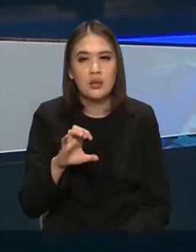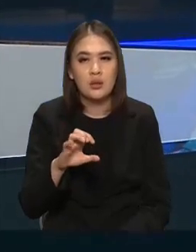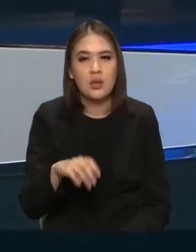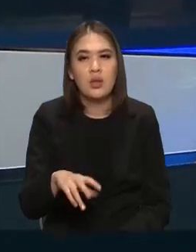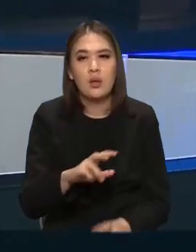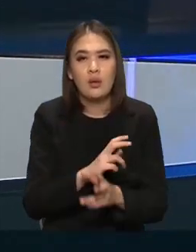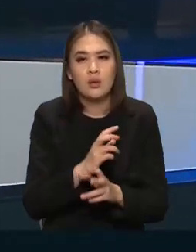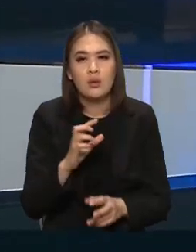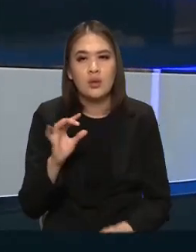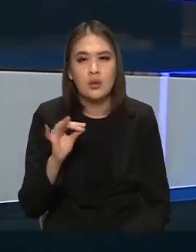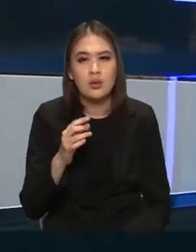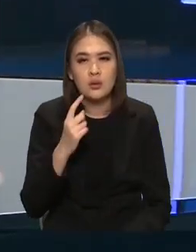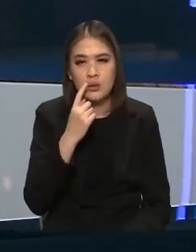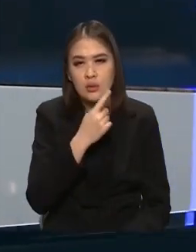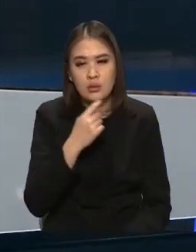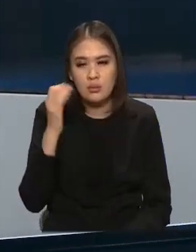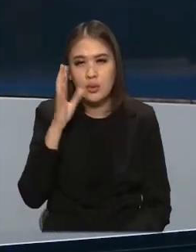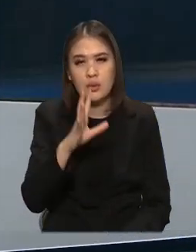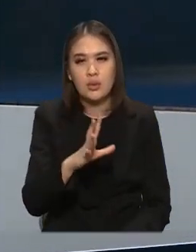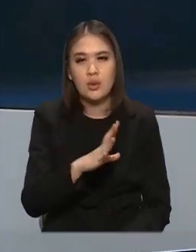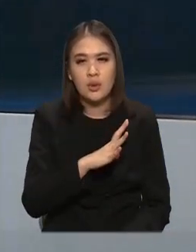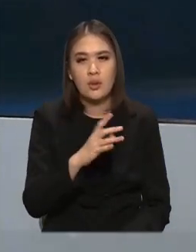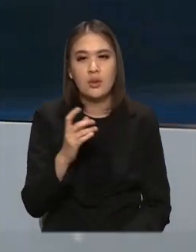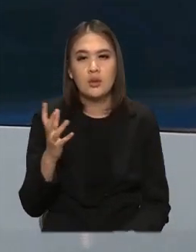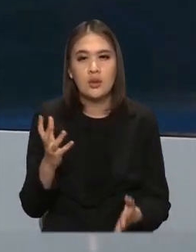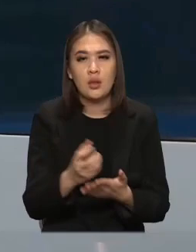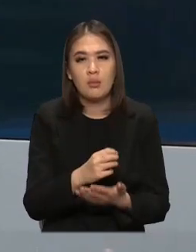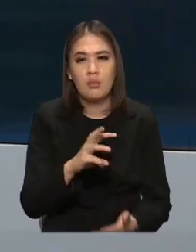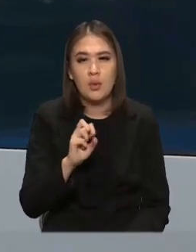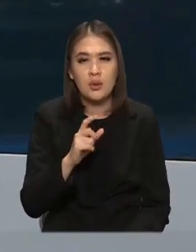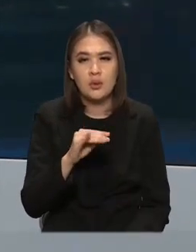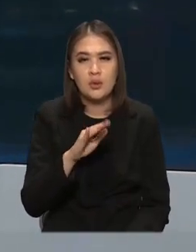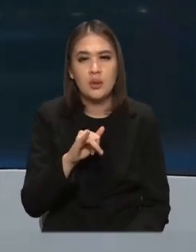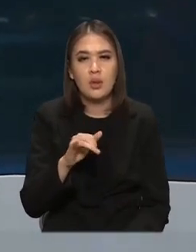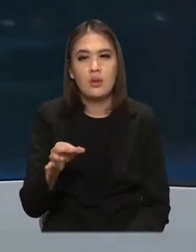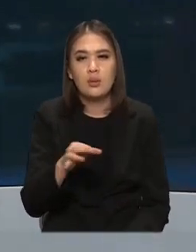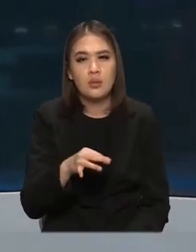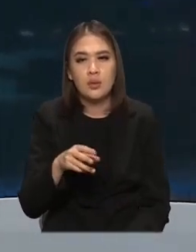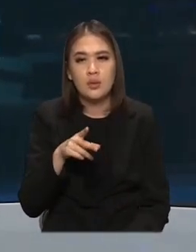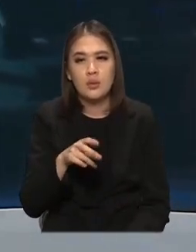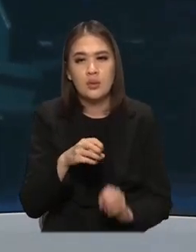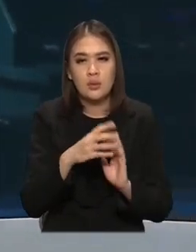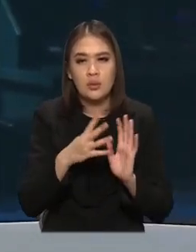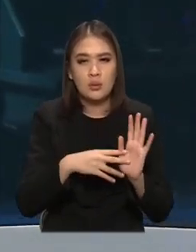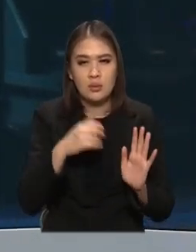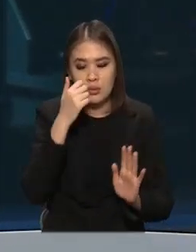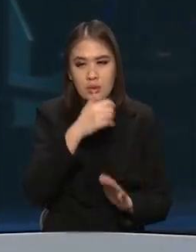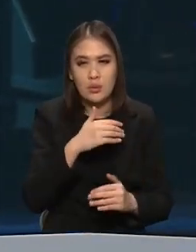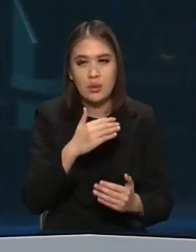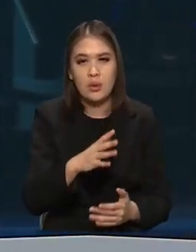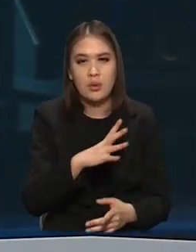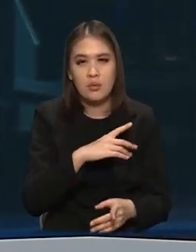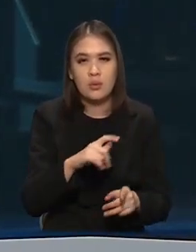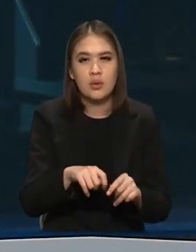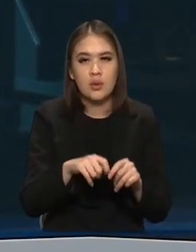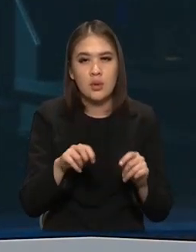зубы доисторического морского пресмыкающегося были обнаружены в Мангистауской области в 2019 году. По ним и